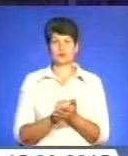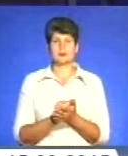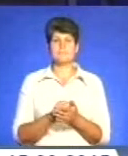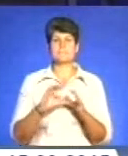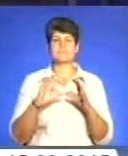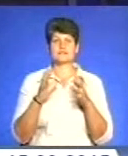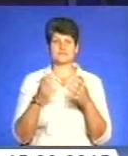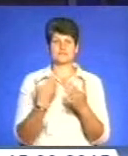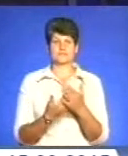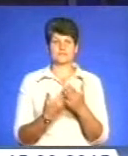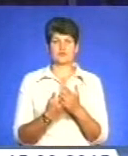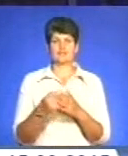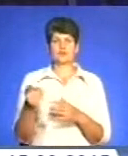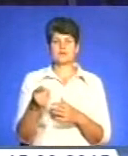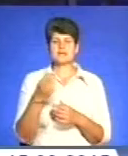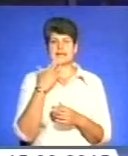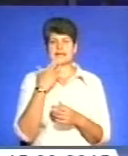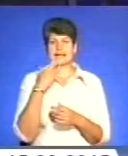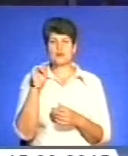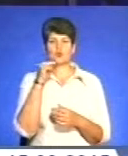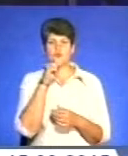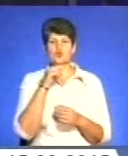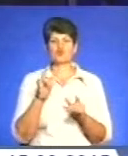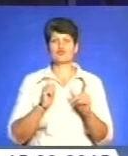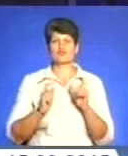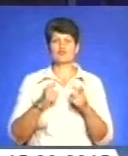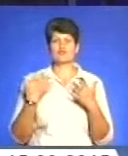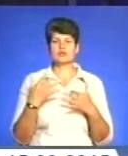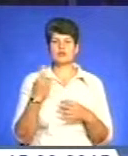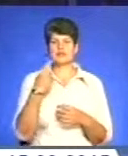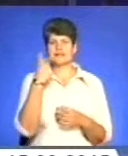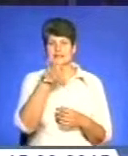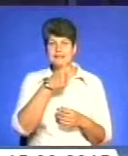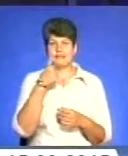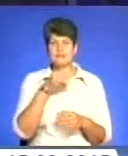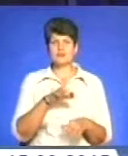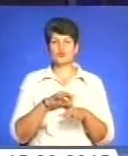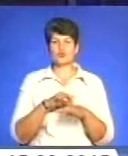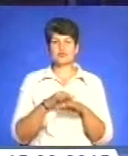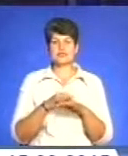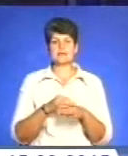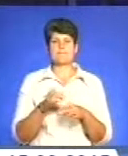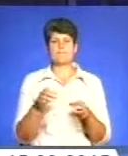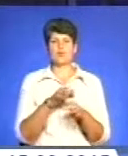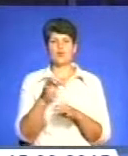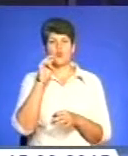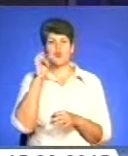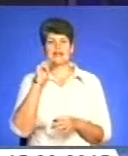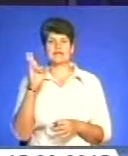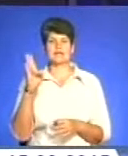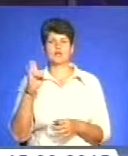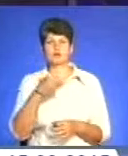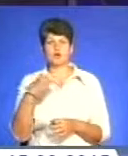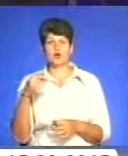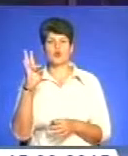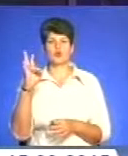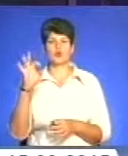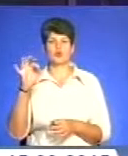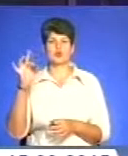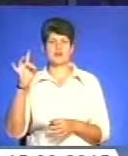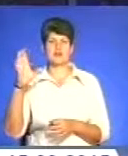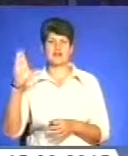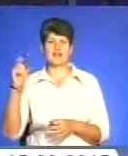У Тернопільському національному економічному університеті вже понад рік реалізовують проект «Україна-Норвегія», у рамках якого за кошт Міністерства закордонних справ